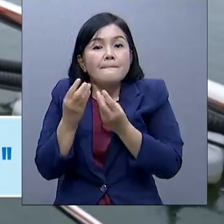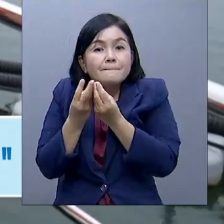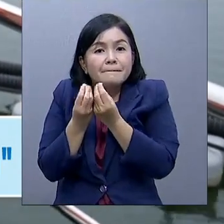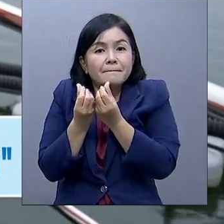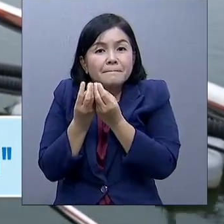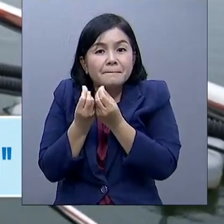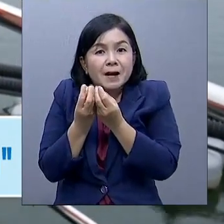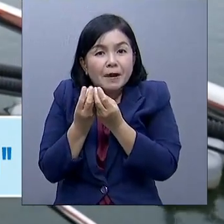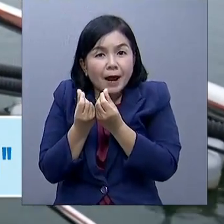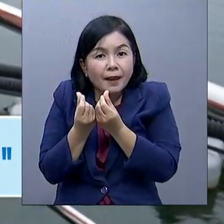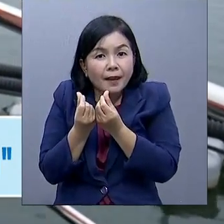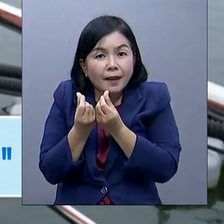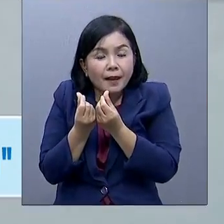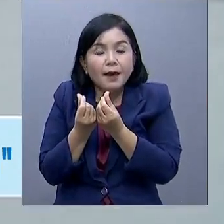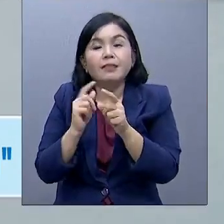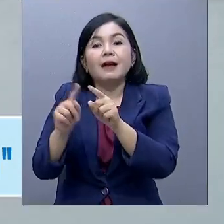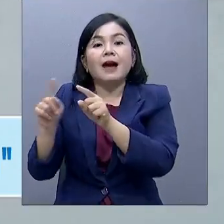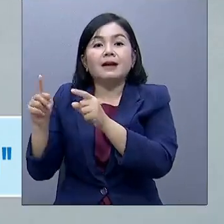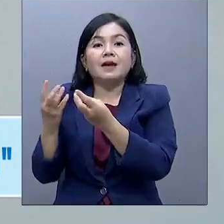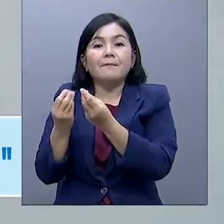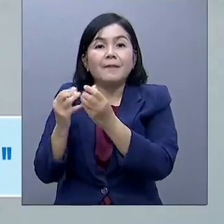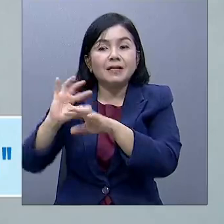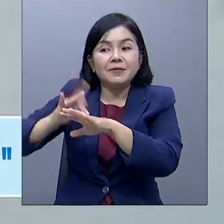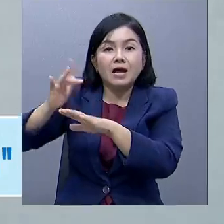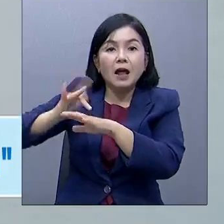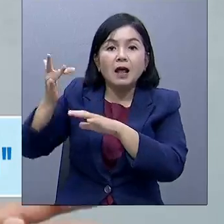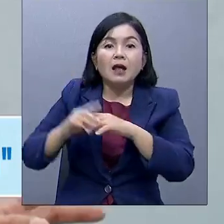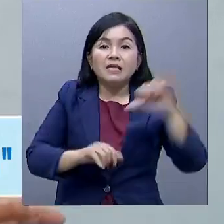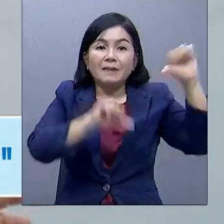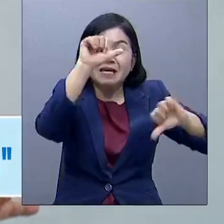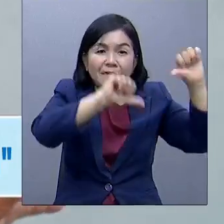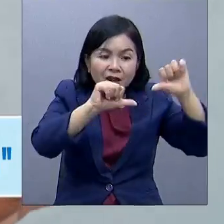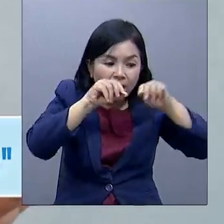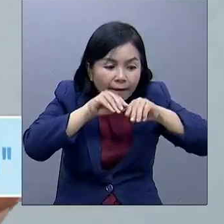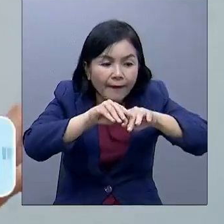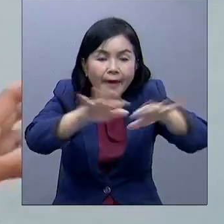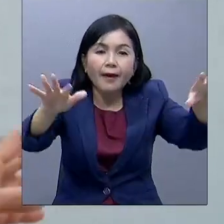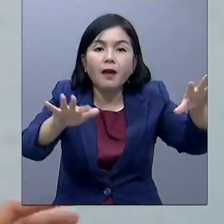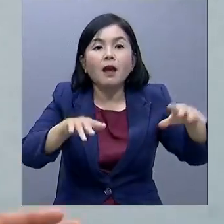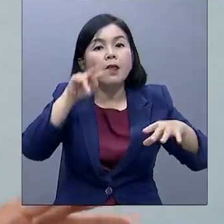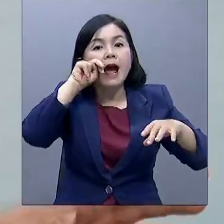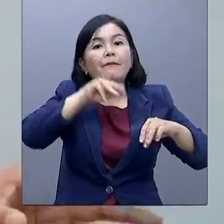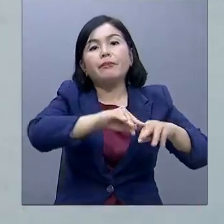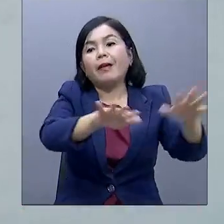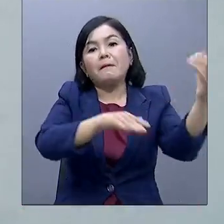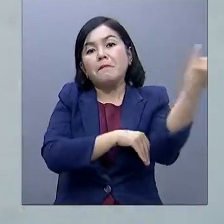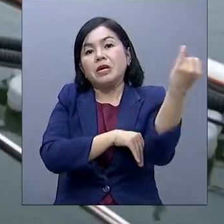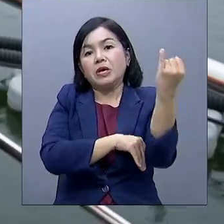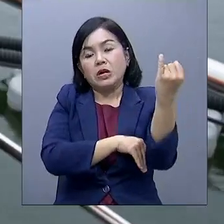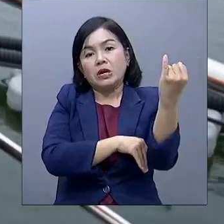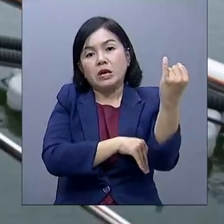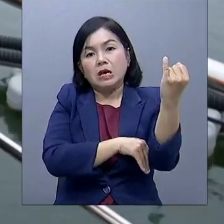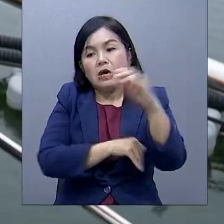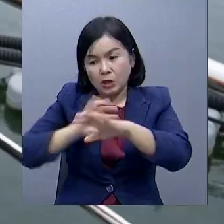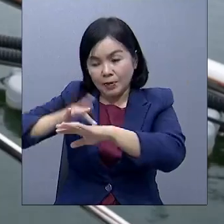ำมันการสังเคราะห์ทางเคมีอะไรต่างๆเหล่านี้มันถ้าเกิดการรั่วไหลลงสู่ระบบน้ำหรือระบบนิเวศเนี่ยมันจะมีผลกระทบ